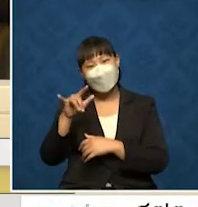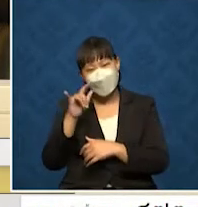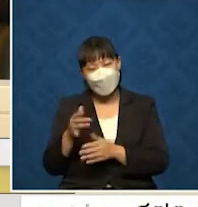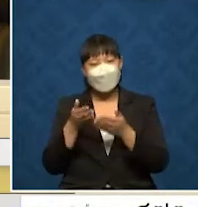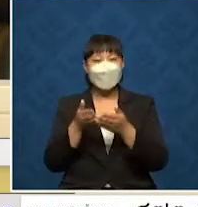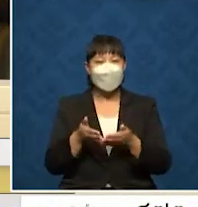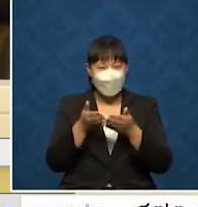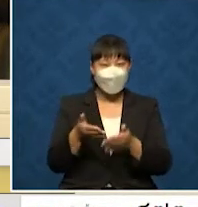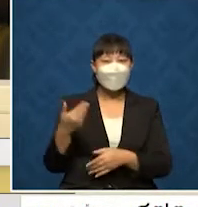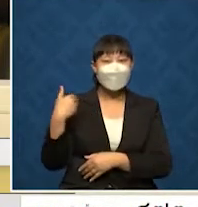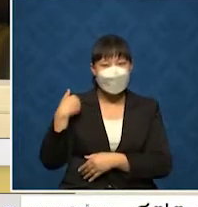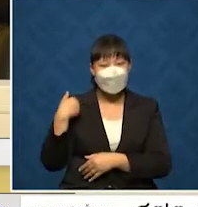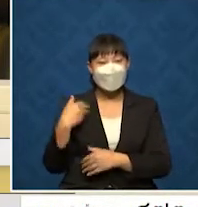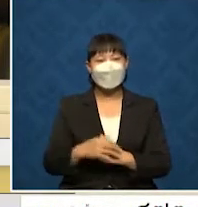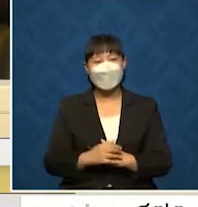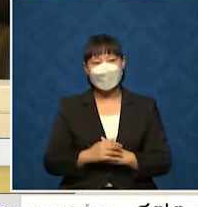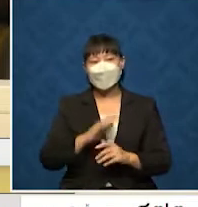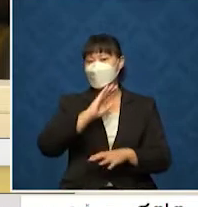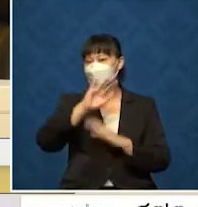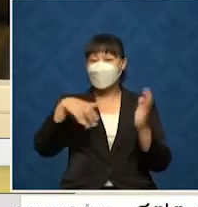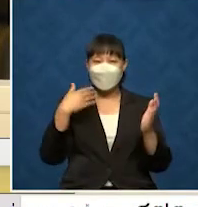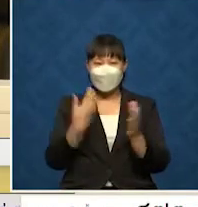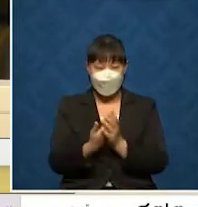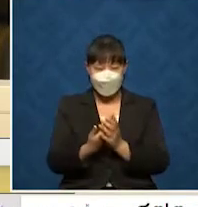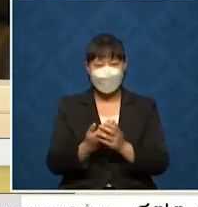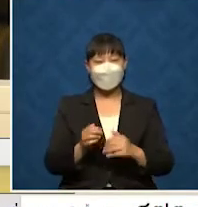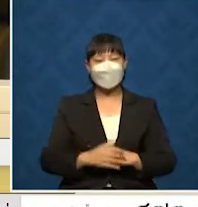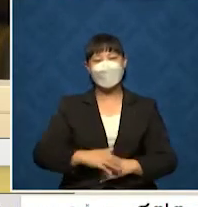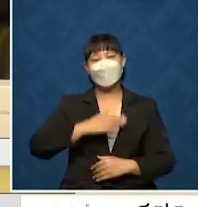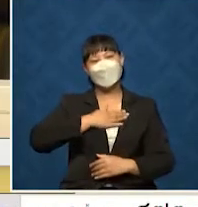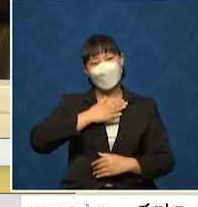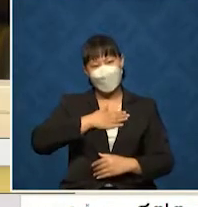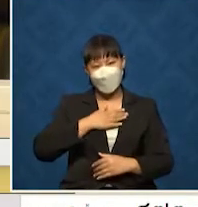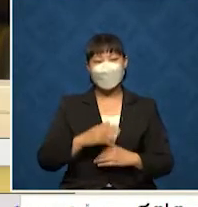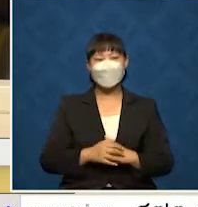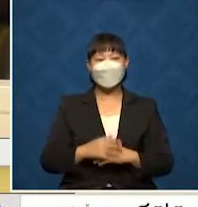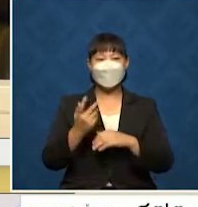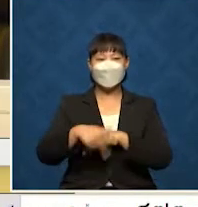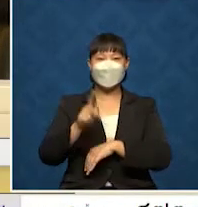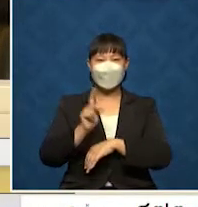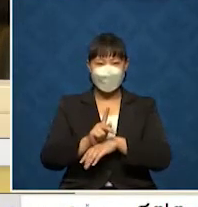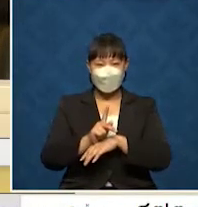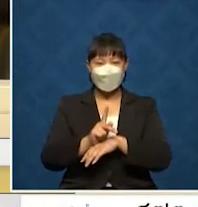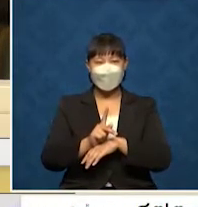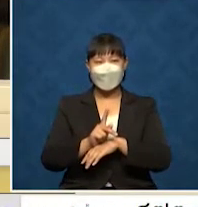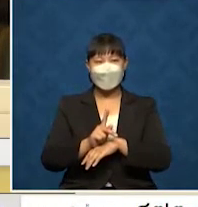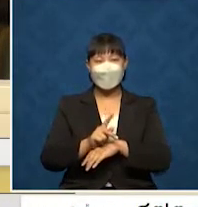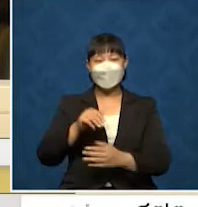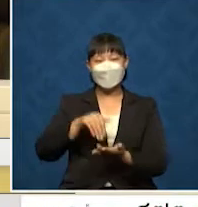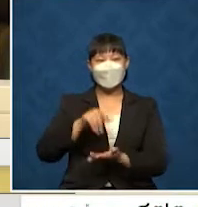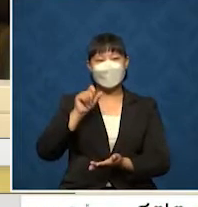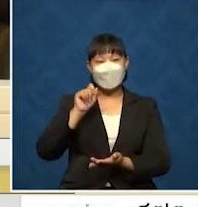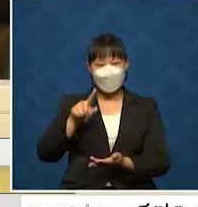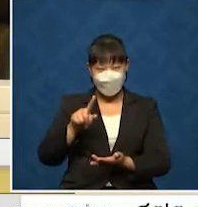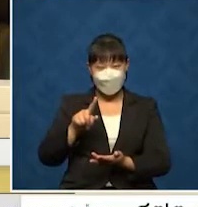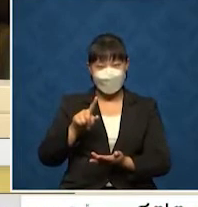านั้นผมในฐานะที่เป็นประธานศูนย์อำนวยการป้องกัน